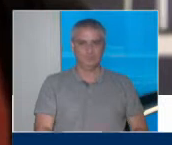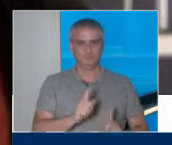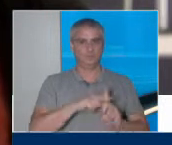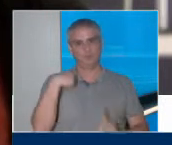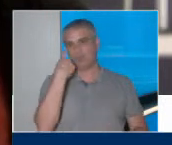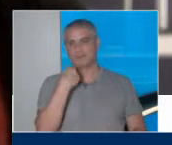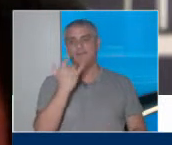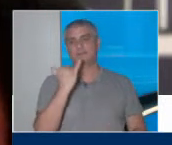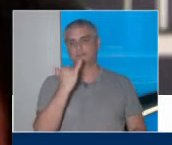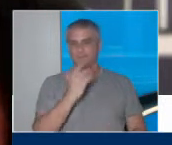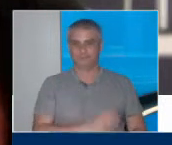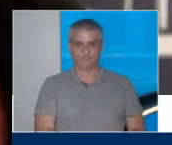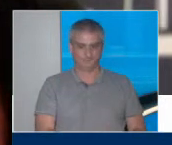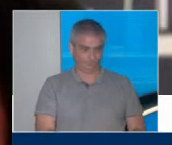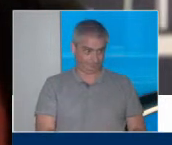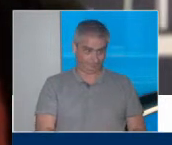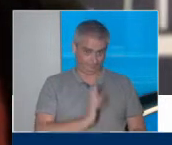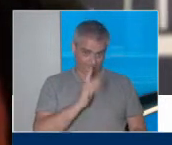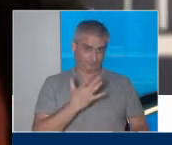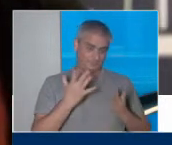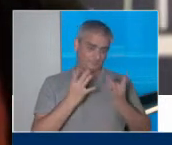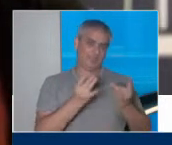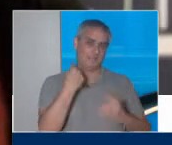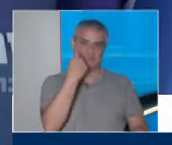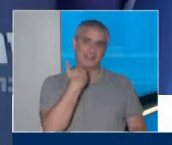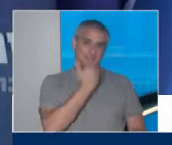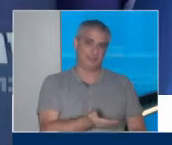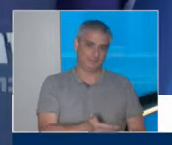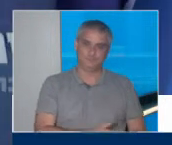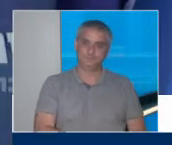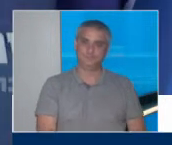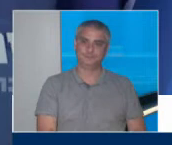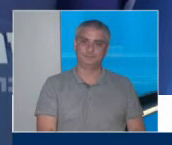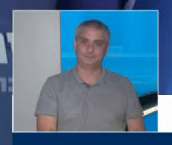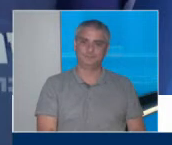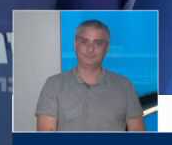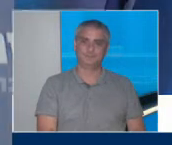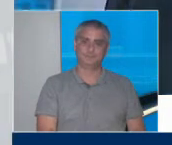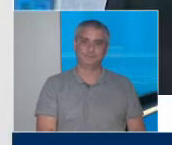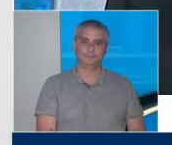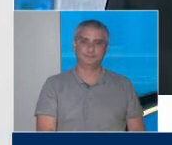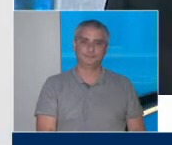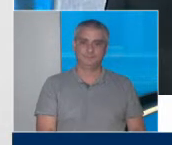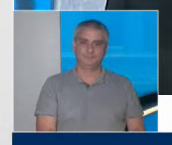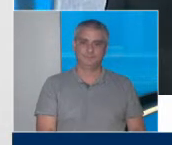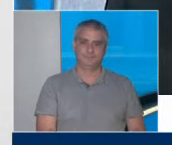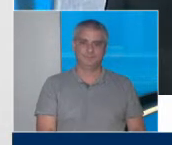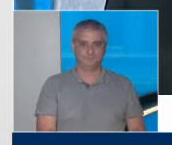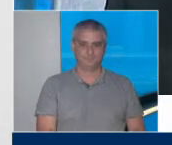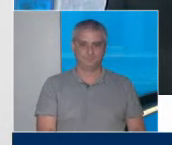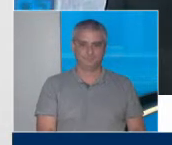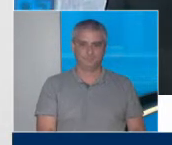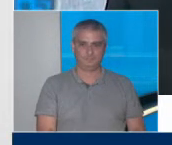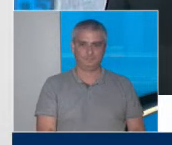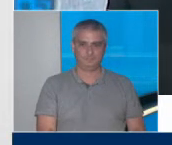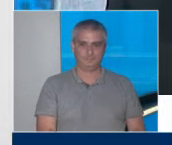כזאת, כן, אז יכול גם לדבוק בו העניין הזה, כן. אז יש איזושהי תדמית שיש ליברמן